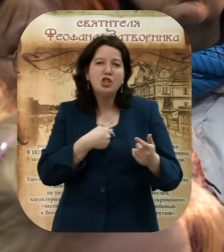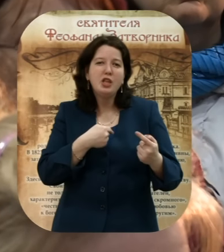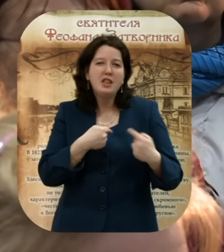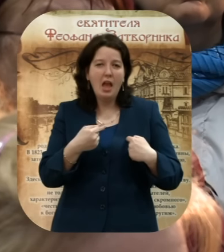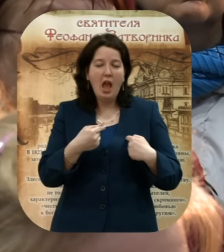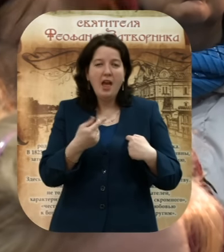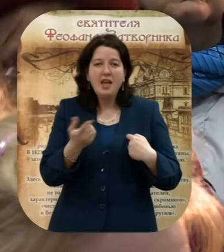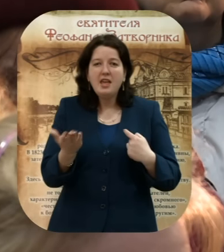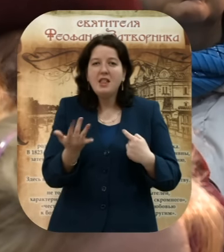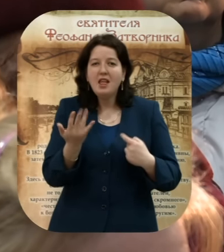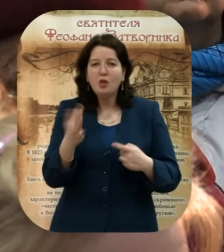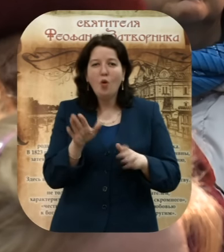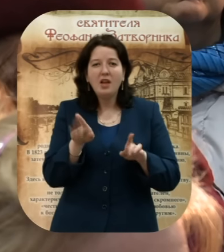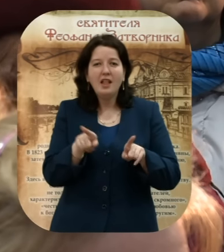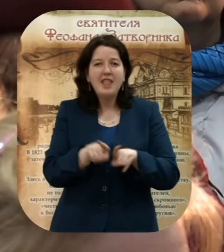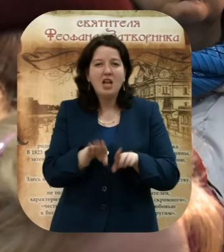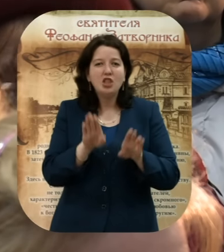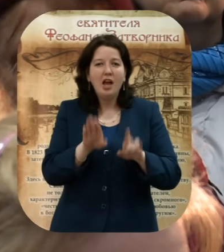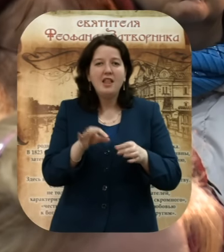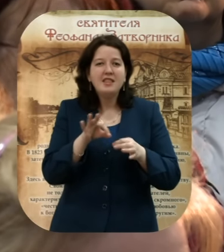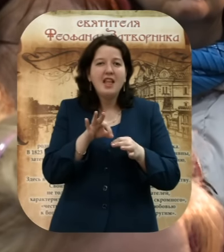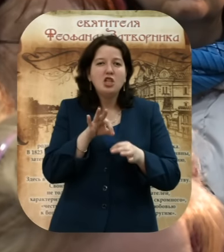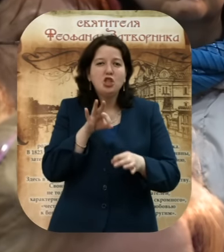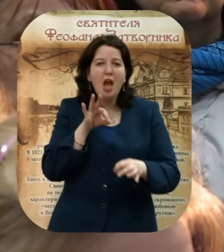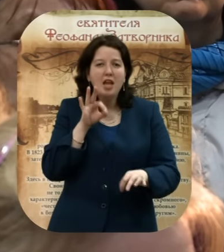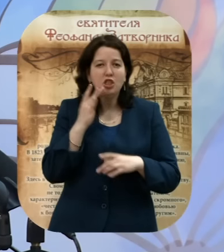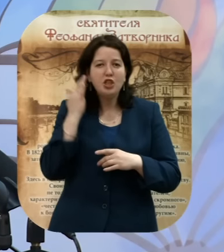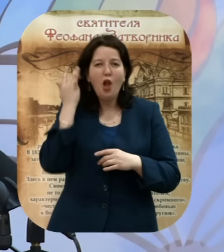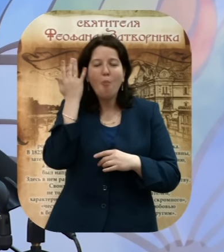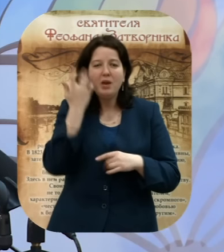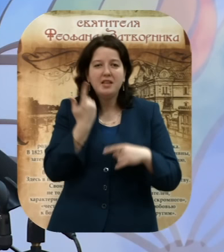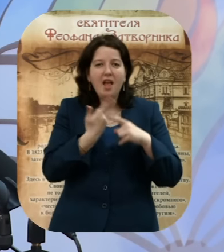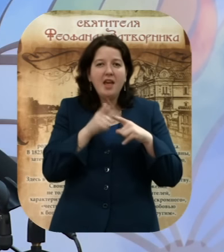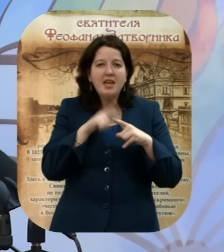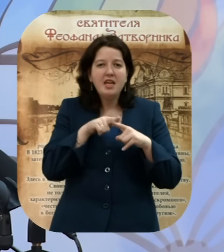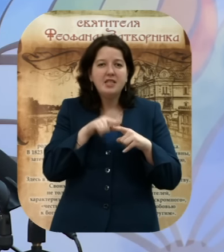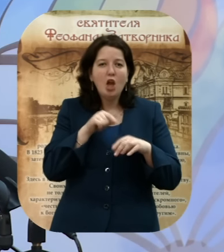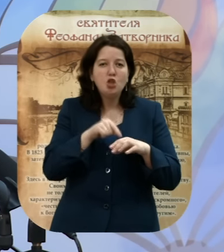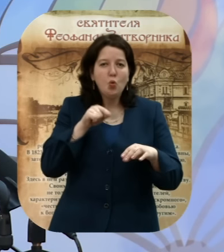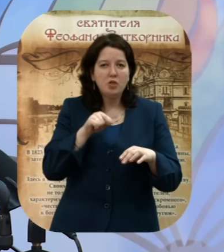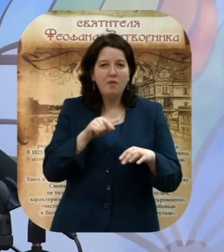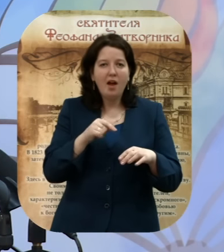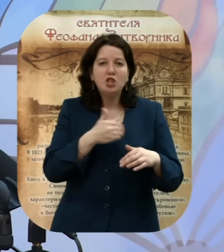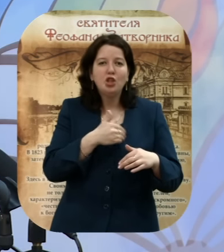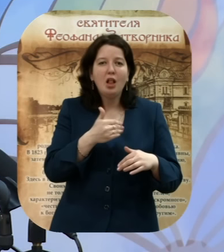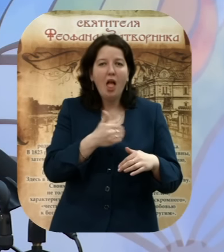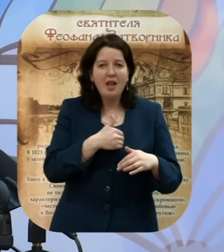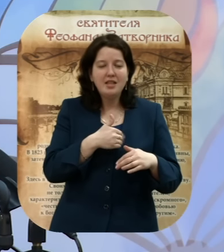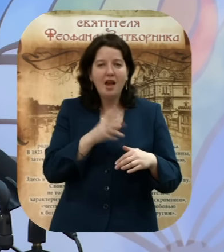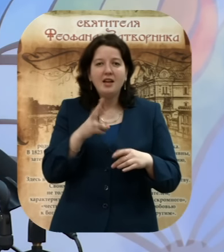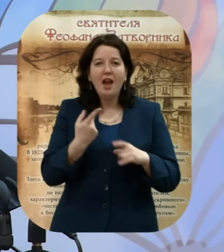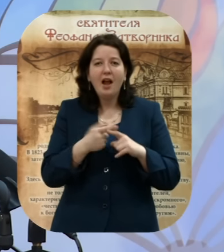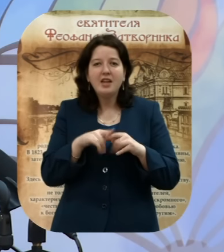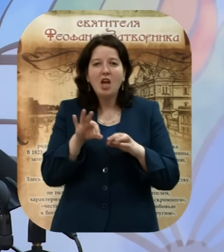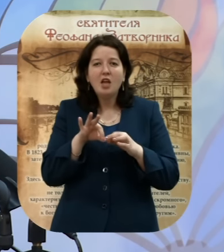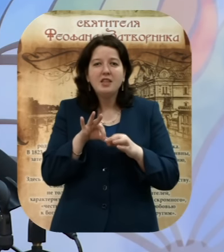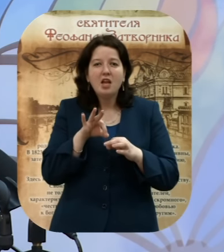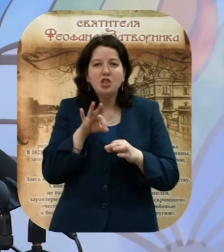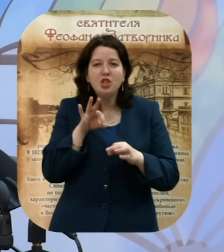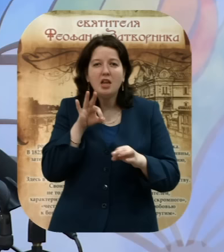даже тончайшие эти мысли, эти чувства, подчас эти желания, как они